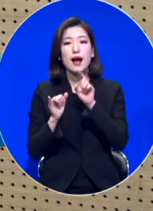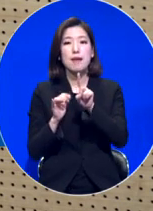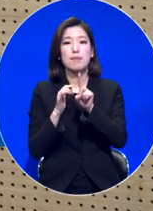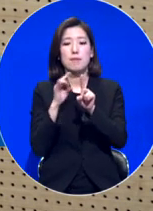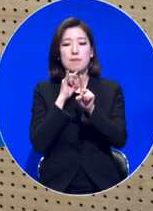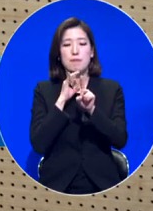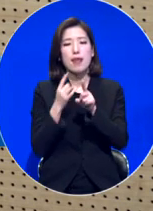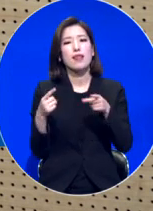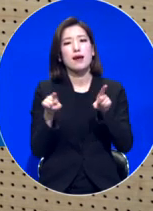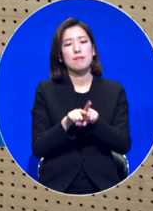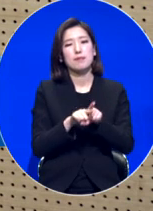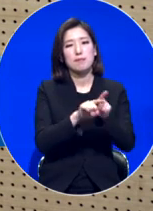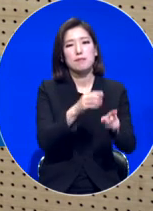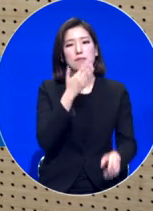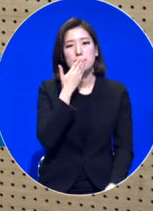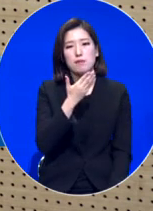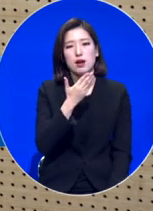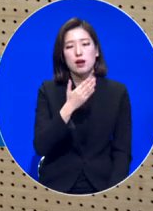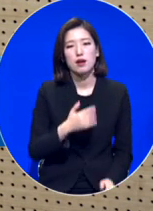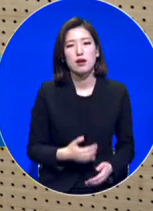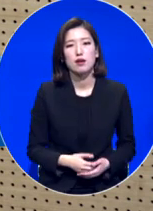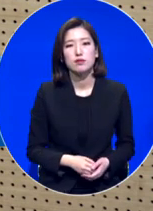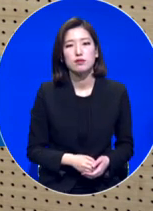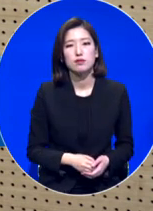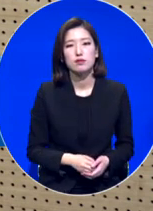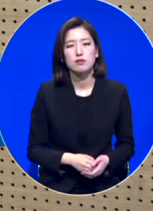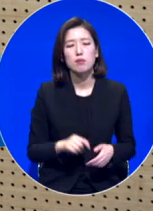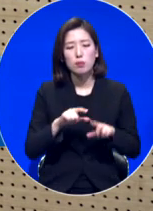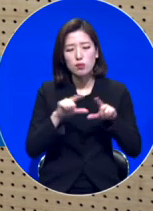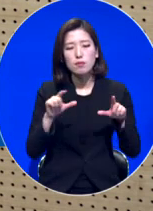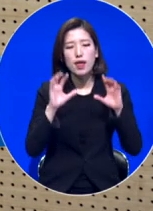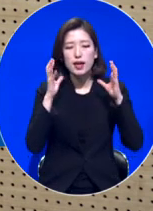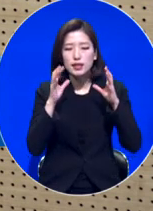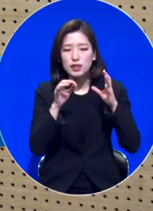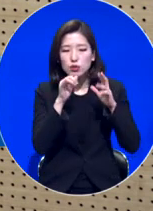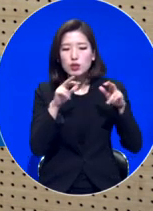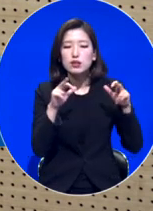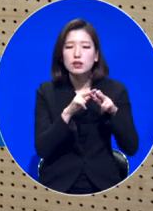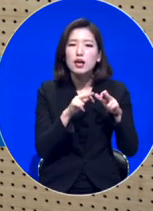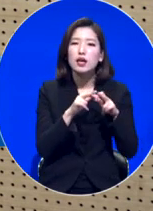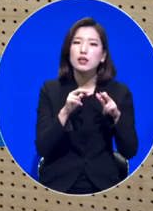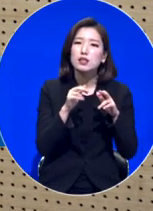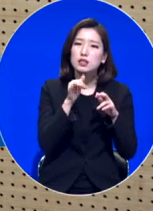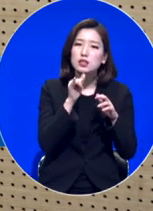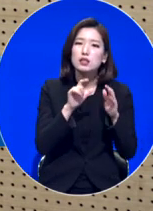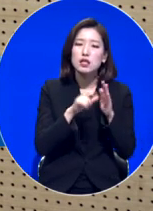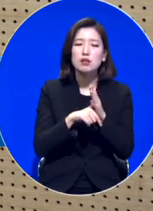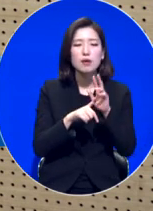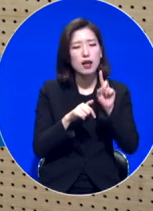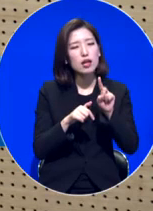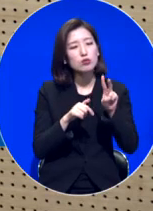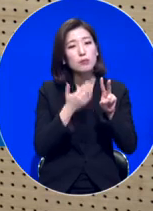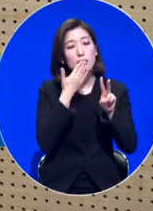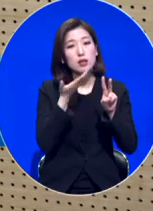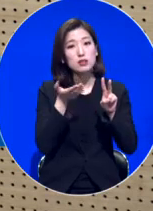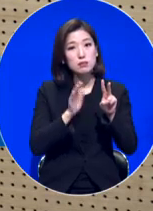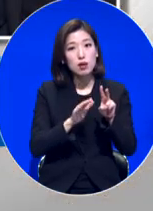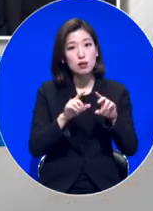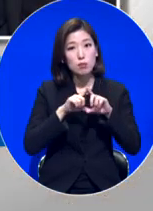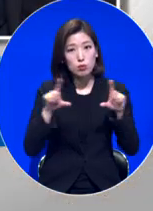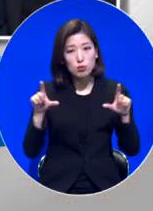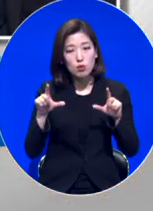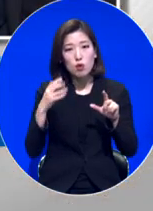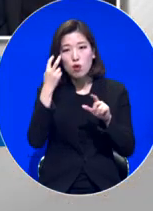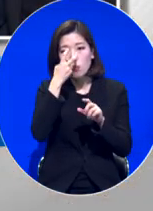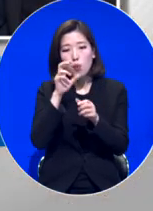있습니다. 물론 뭐 소아라든지 장애가 있으신 분들의 경우에는 예외적으로 좀 더 이제 출입이 가능하지만 원칙적으로 한 분만 출입이 가능하시고요.